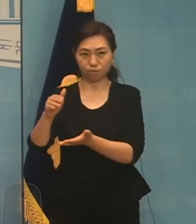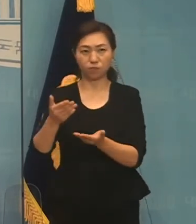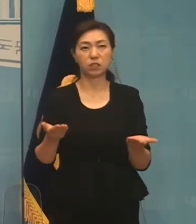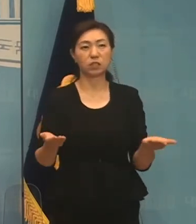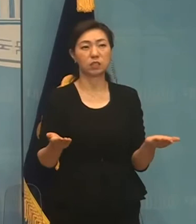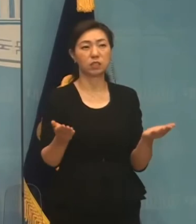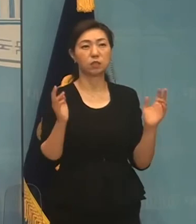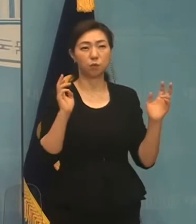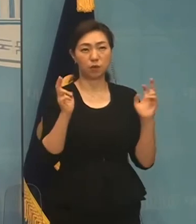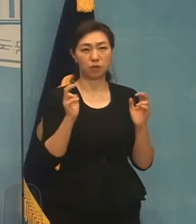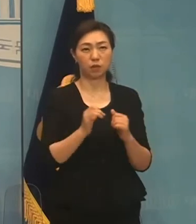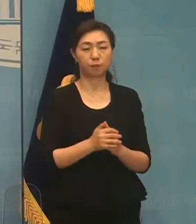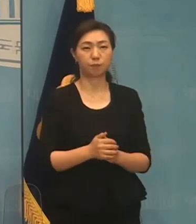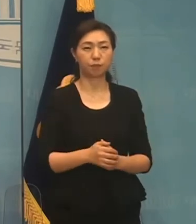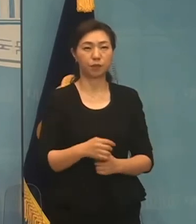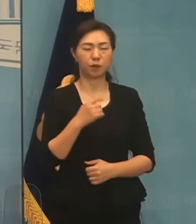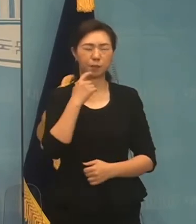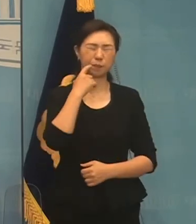마약